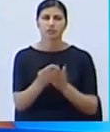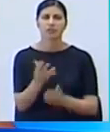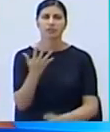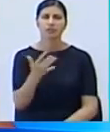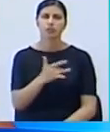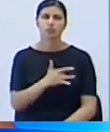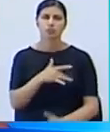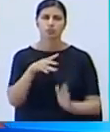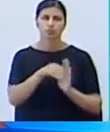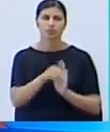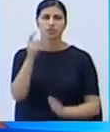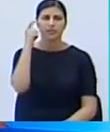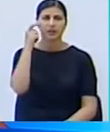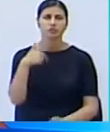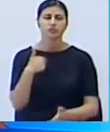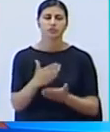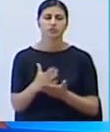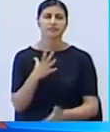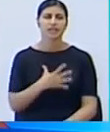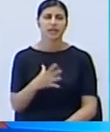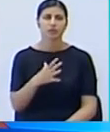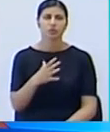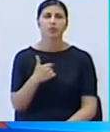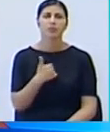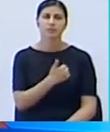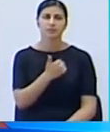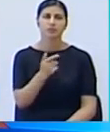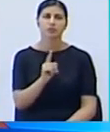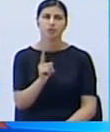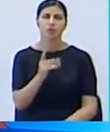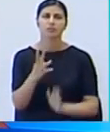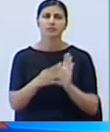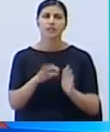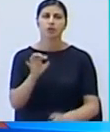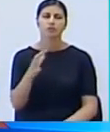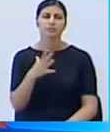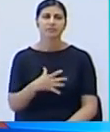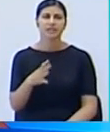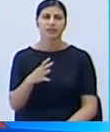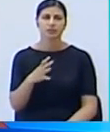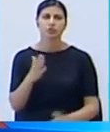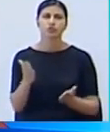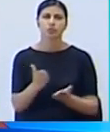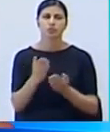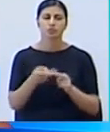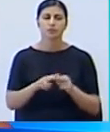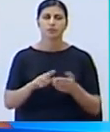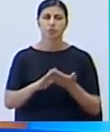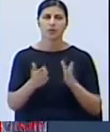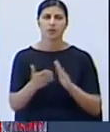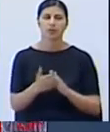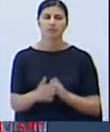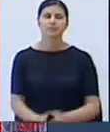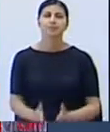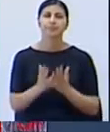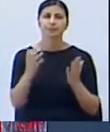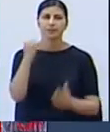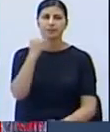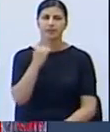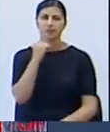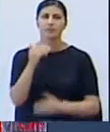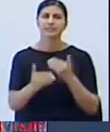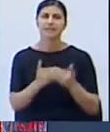გულში, თავში გვაქვს საქართველო და იმედი გვაქვს, რომ 9 ოქტომბერს საქართველოს სწორად იმან შეუსრულებთ ამ მდგომარეობას. დიდი მადლობა. წარმატებებს